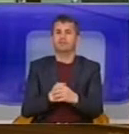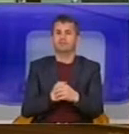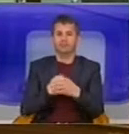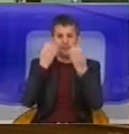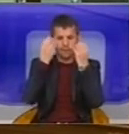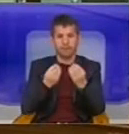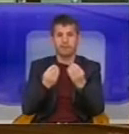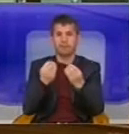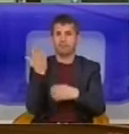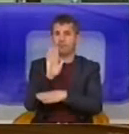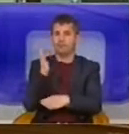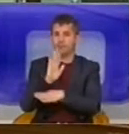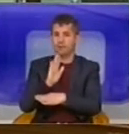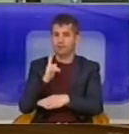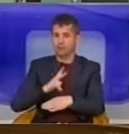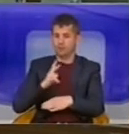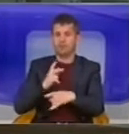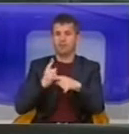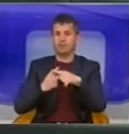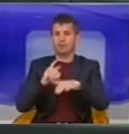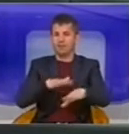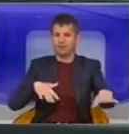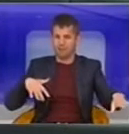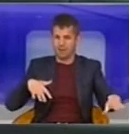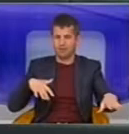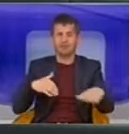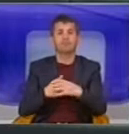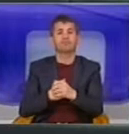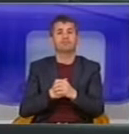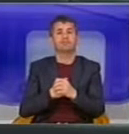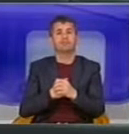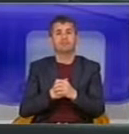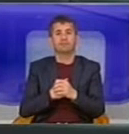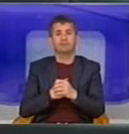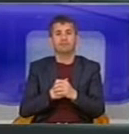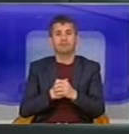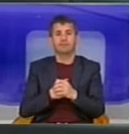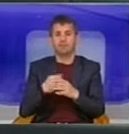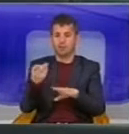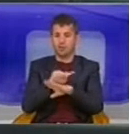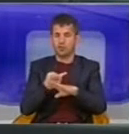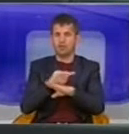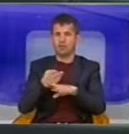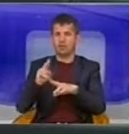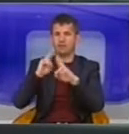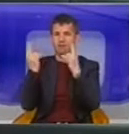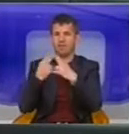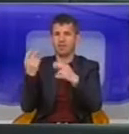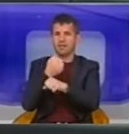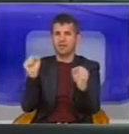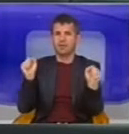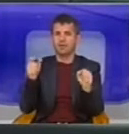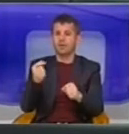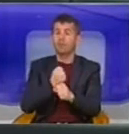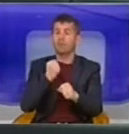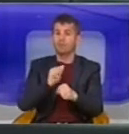të nderuar kabinet qevetar, të nderuar deputet Parlamentit të Kosovës, në shtetet me sistem parlamentar demokratik, puna